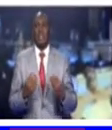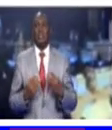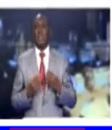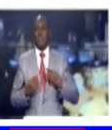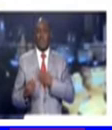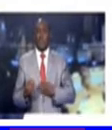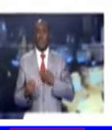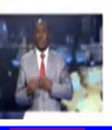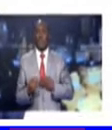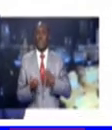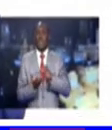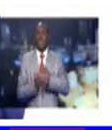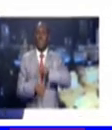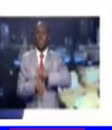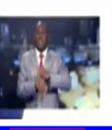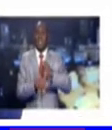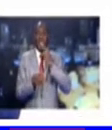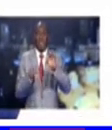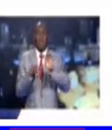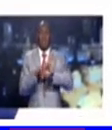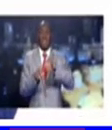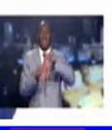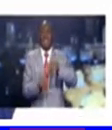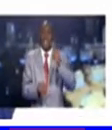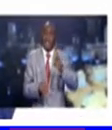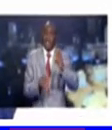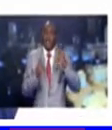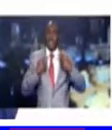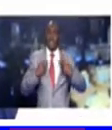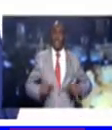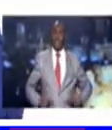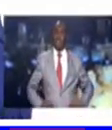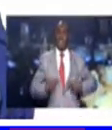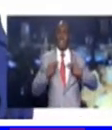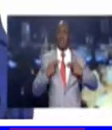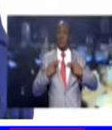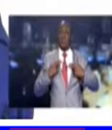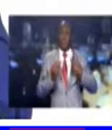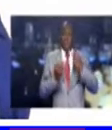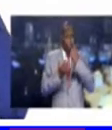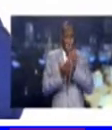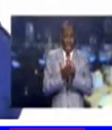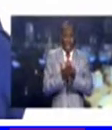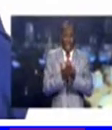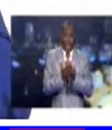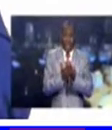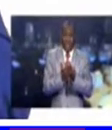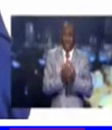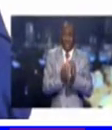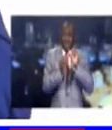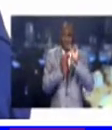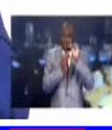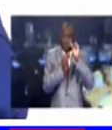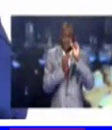ce moment est inédit dans l'histoire de l'humanité voilà que l'infiniment